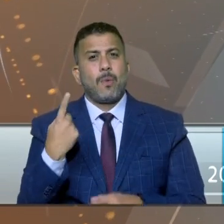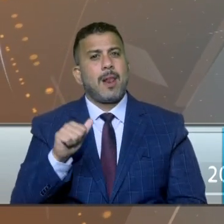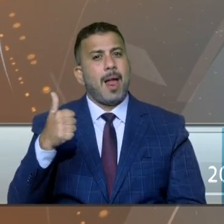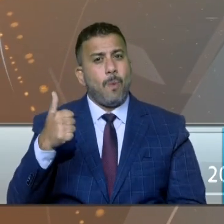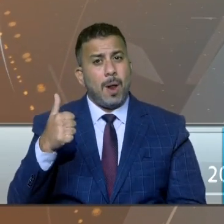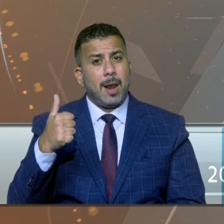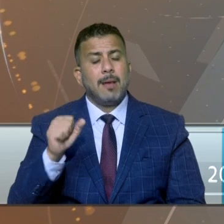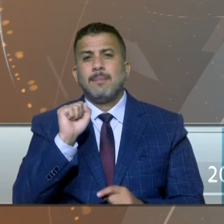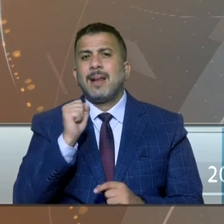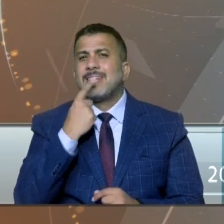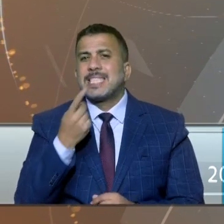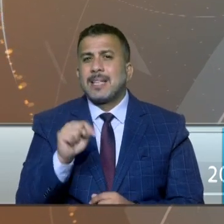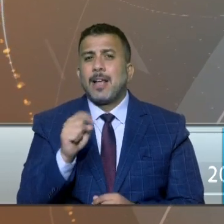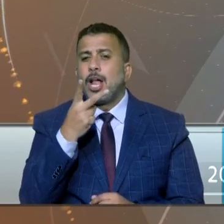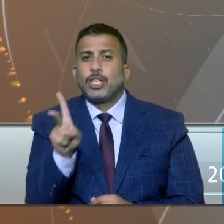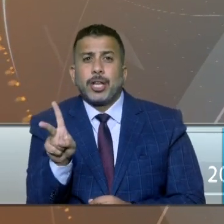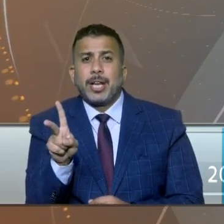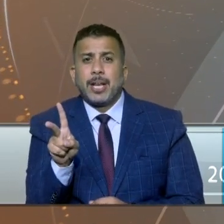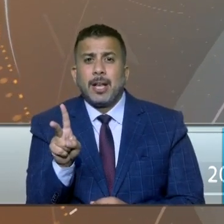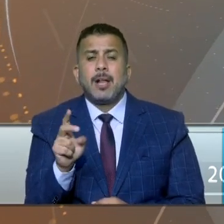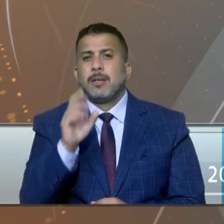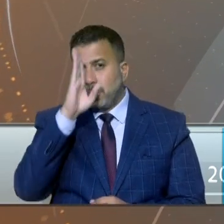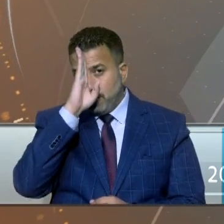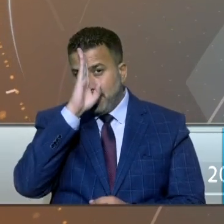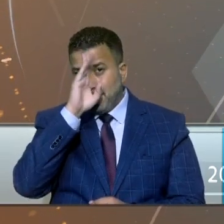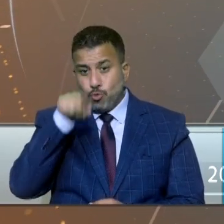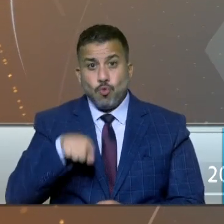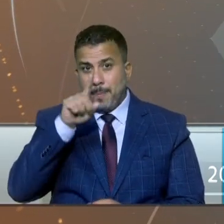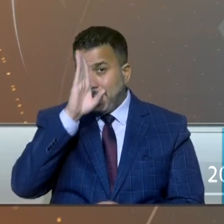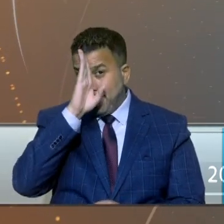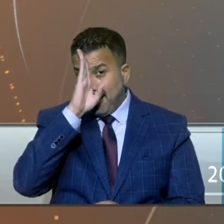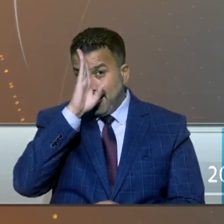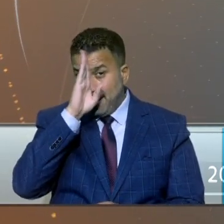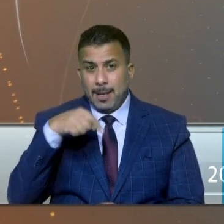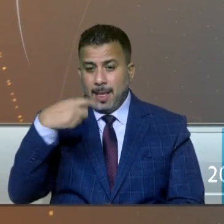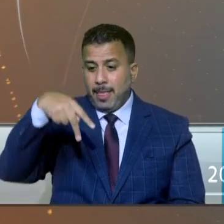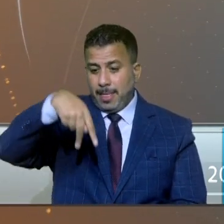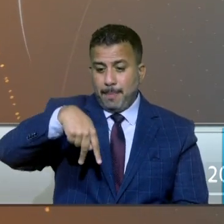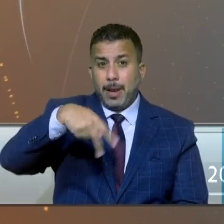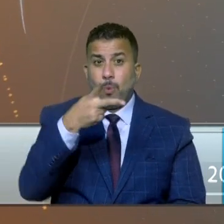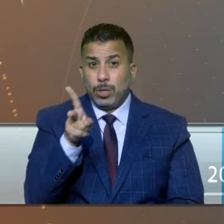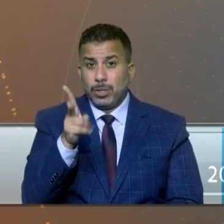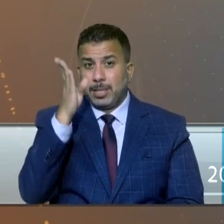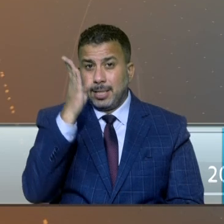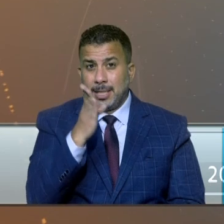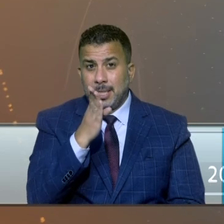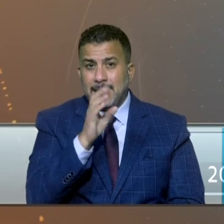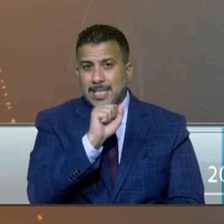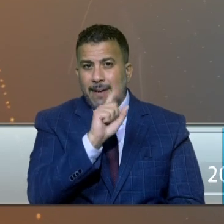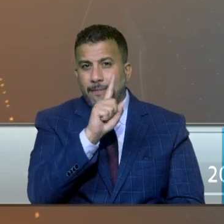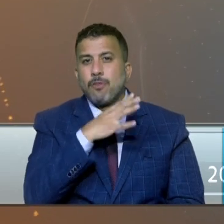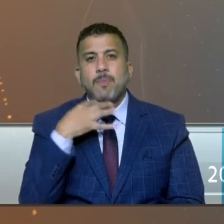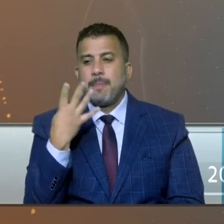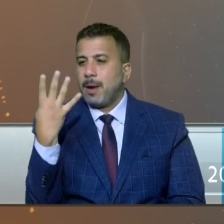للدور العادي الاول من الفصل السنوي العشر يوم الاثنين الثام صف